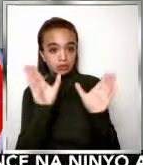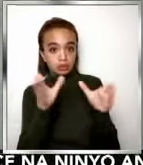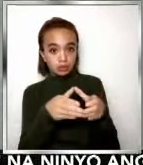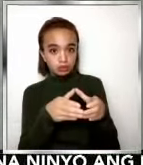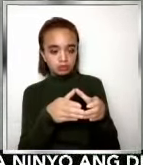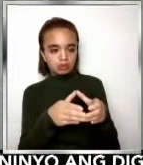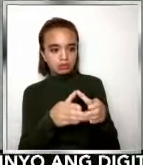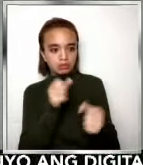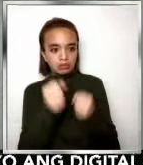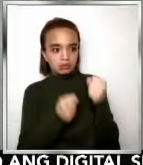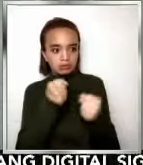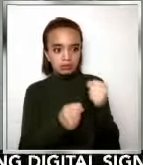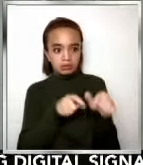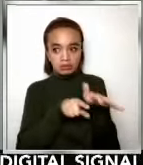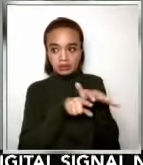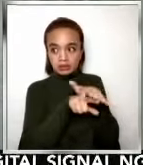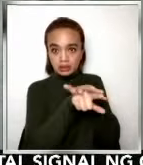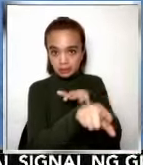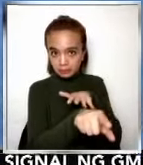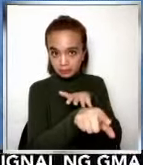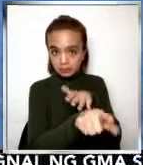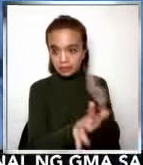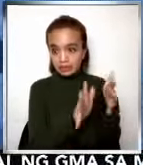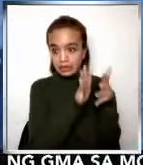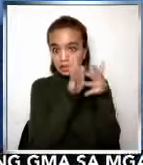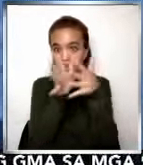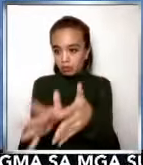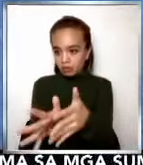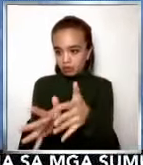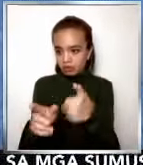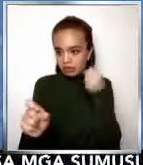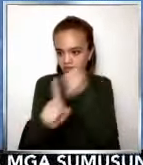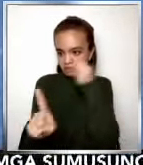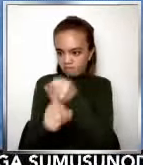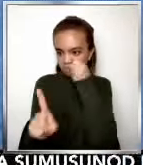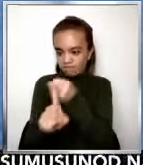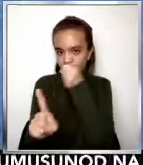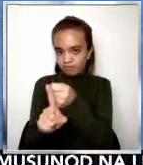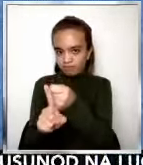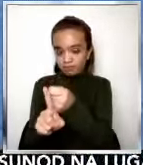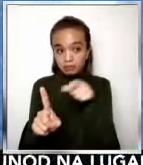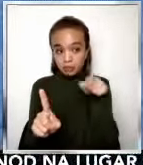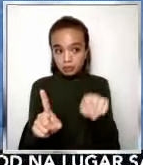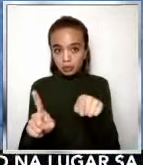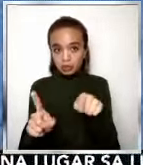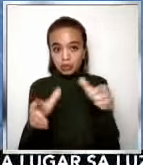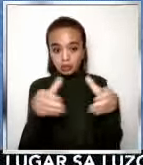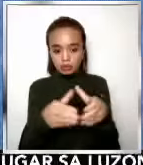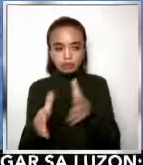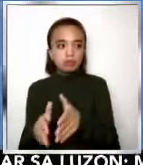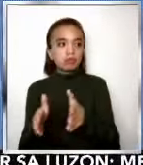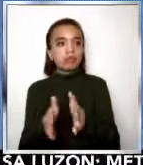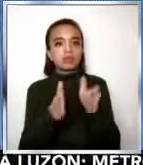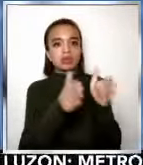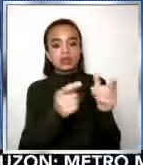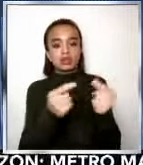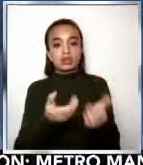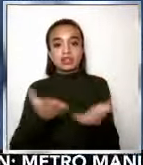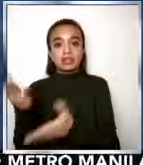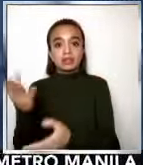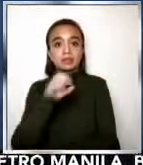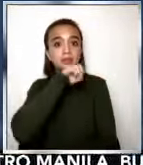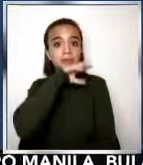doon yung nabugbog umano. Umalis naman ang grupo ni Fuentes para dalhin ang kanilang lola na may sakit. At doon